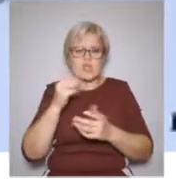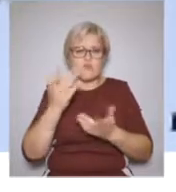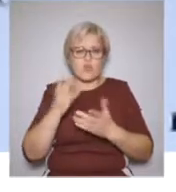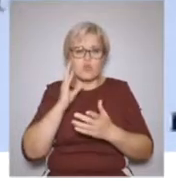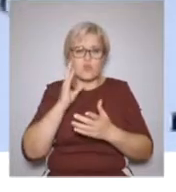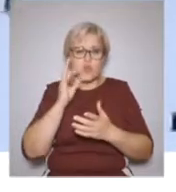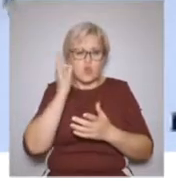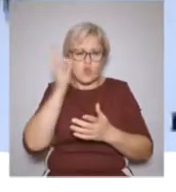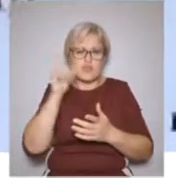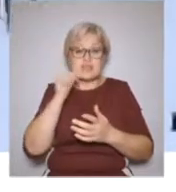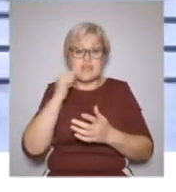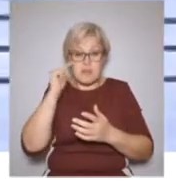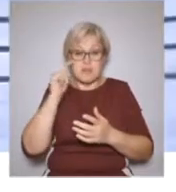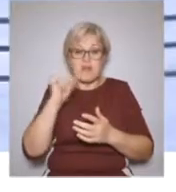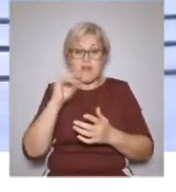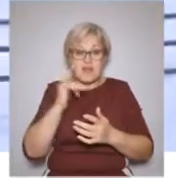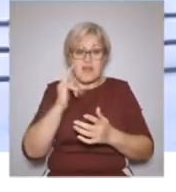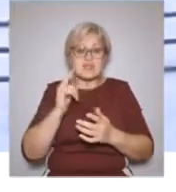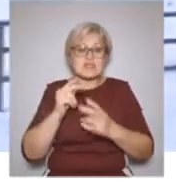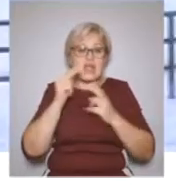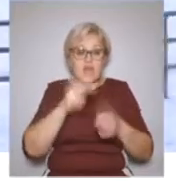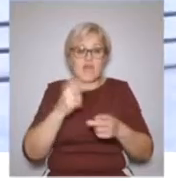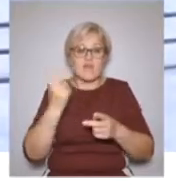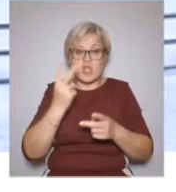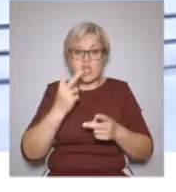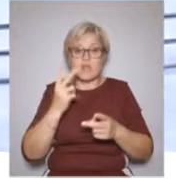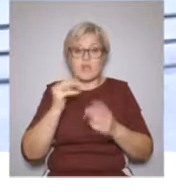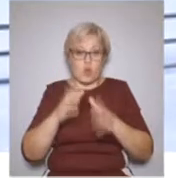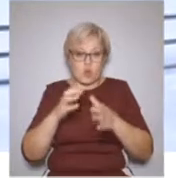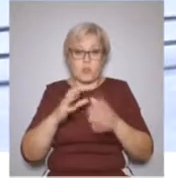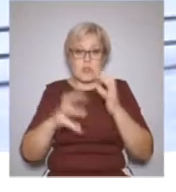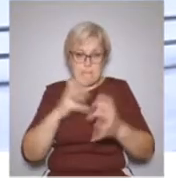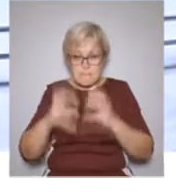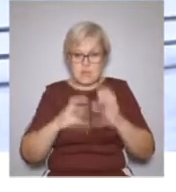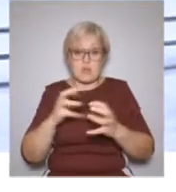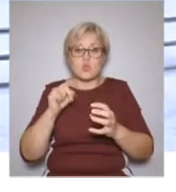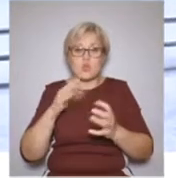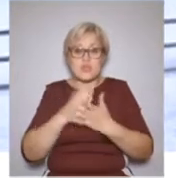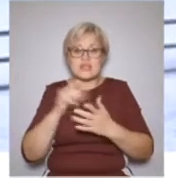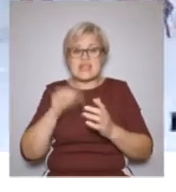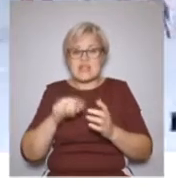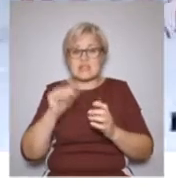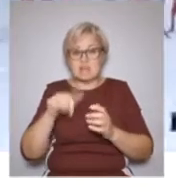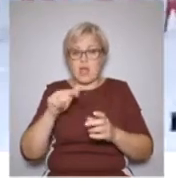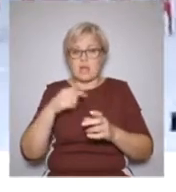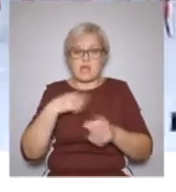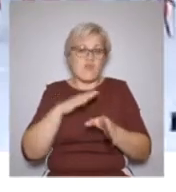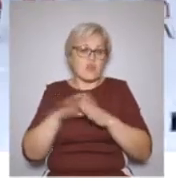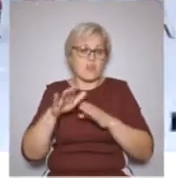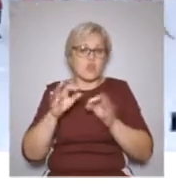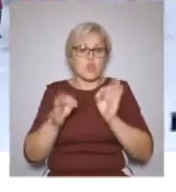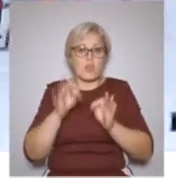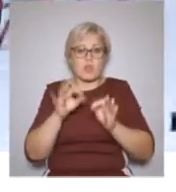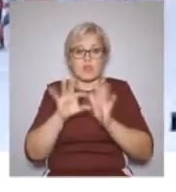выполнил норматив отбора на олимпийские игры от которых я был освобожден и тут я